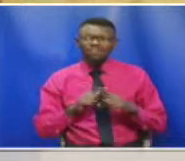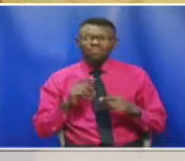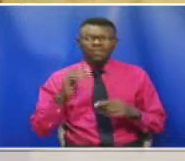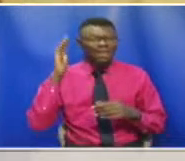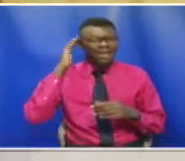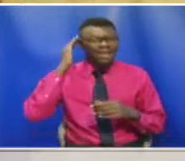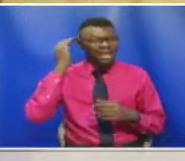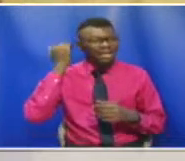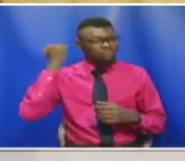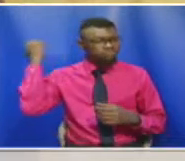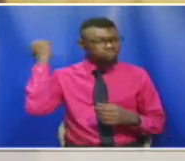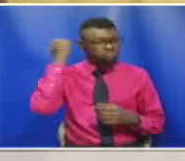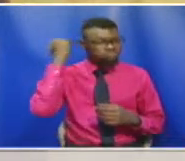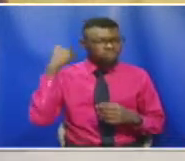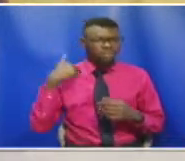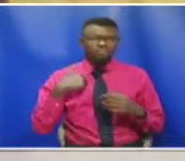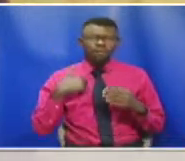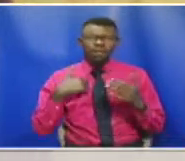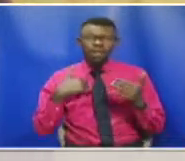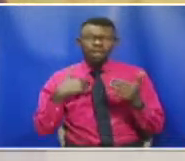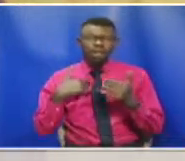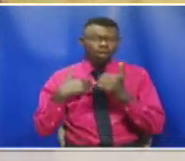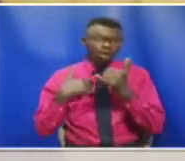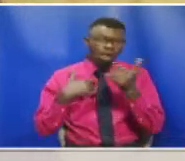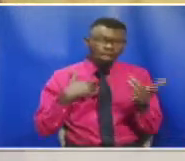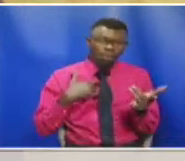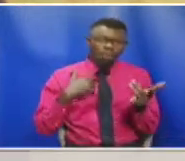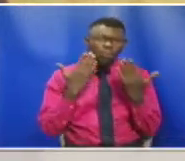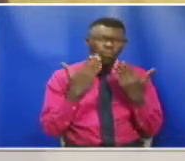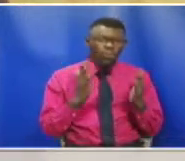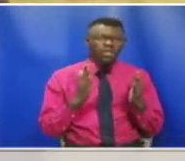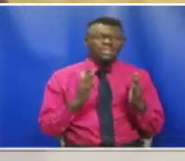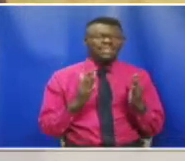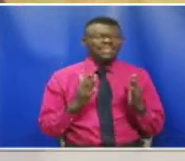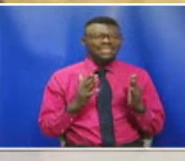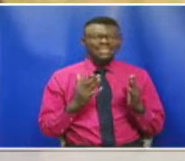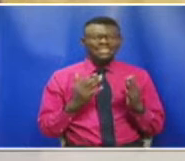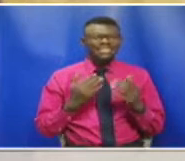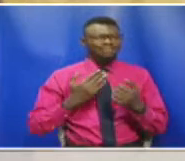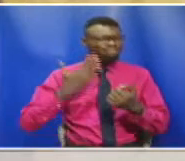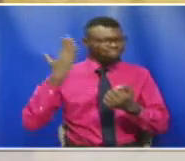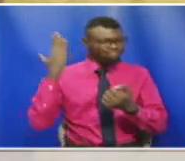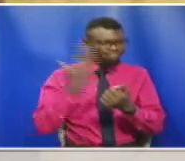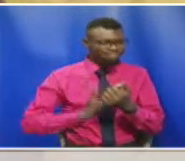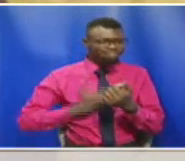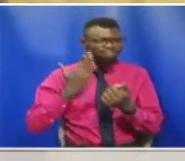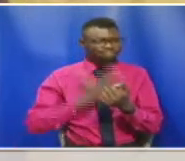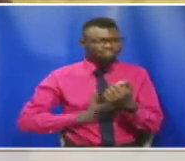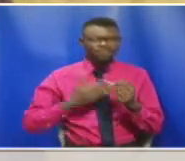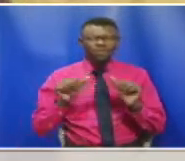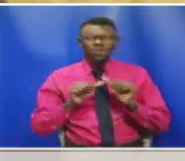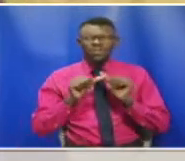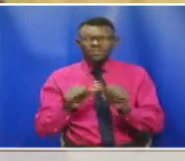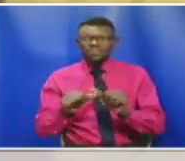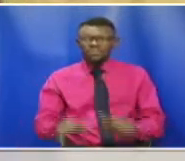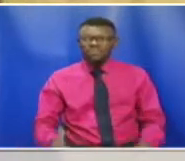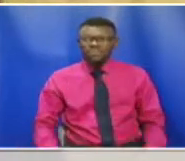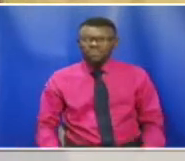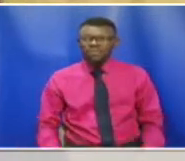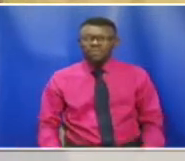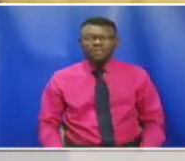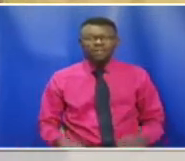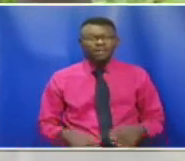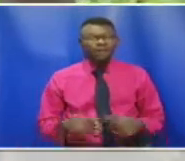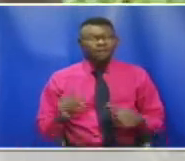kichwa, nikaanguka. To akaendelea kunikatakata sasa. Sasa alinikata mpaka